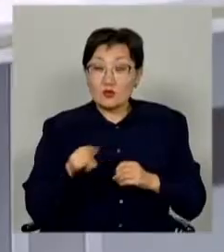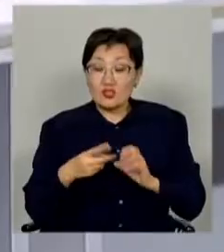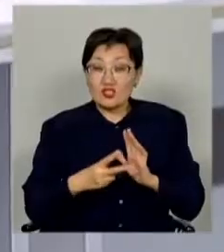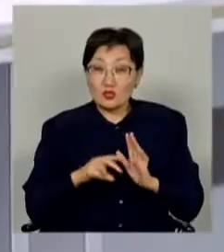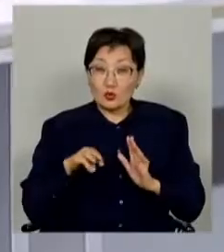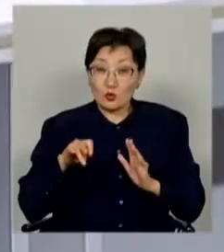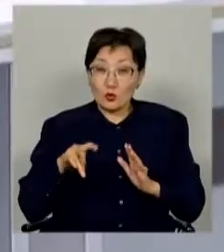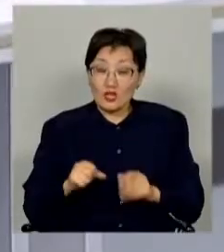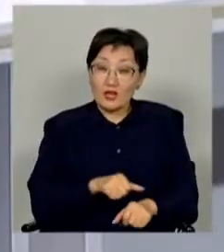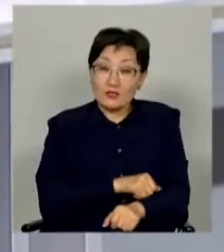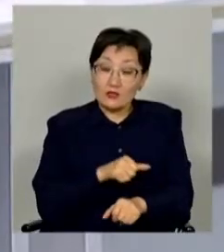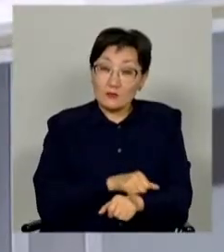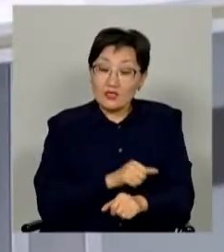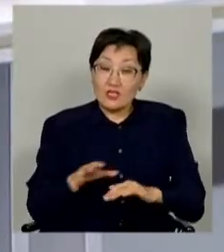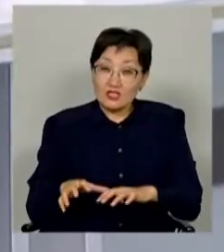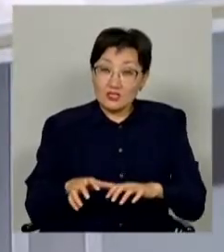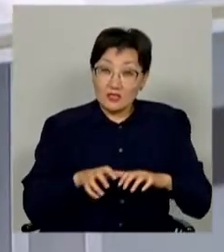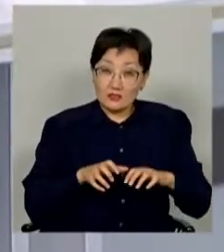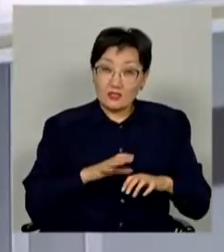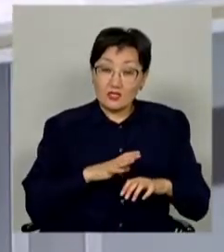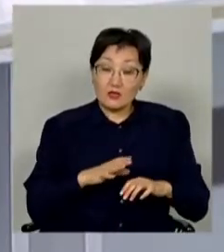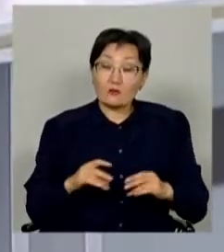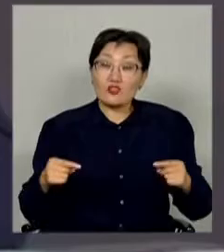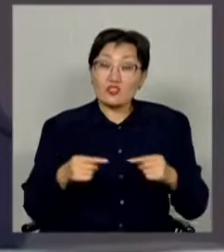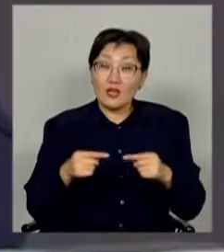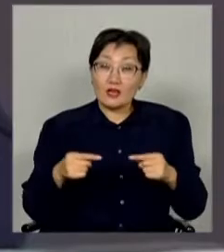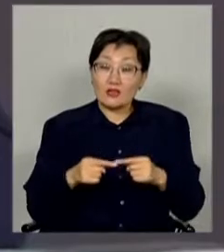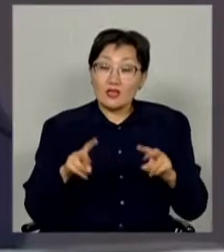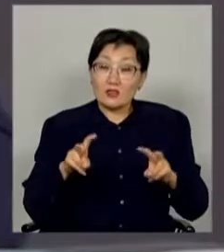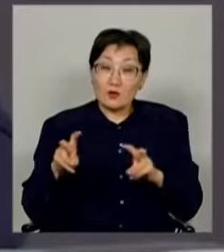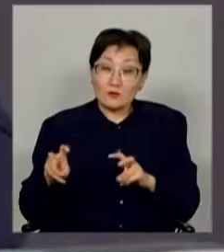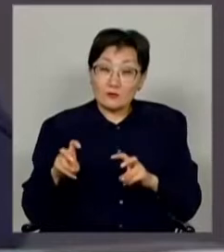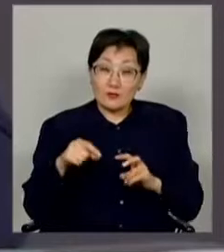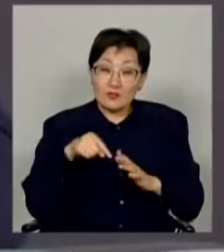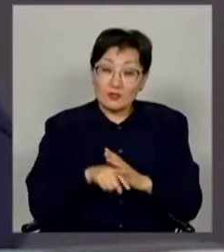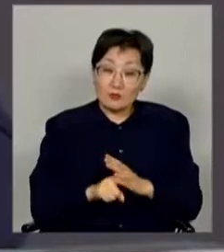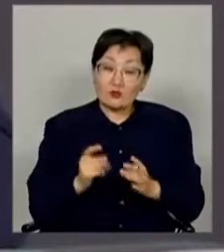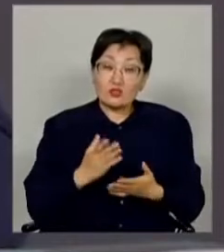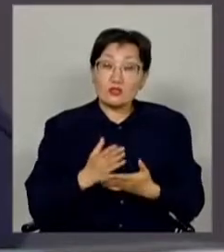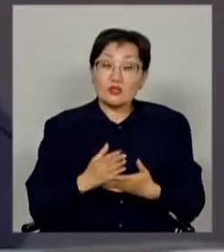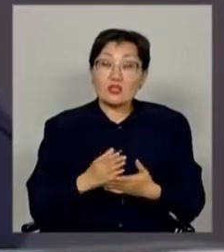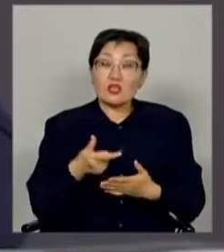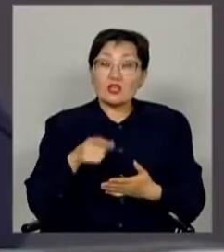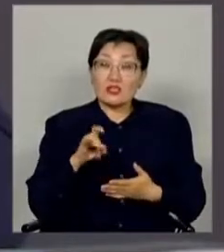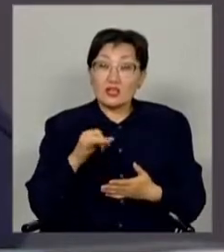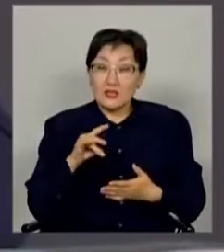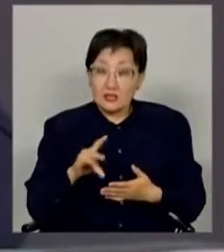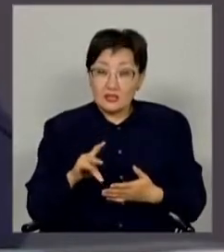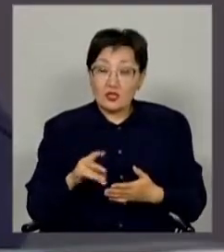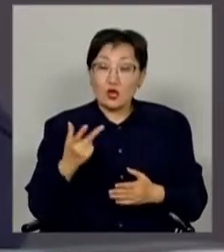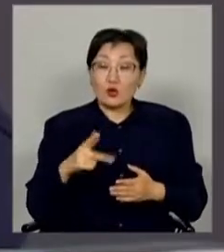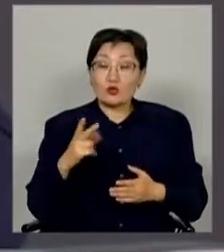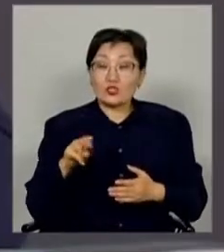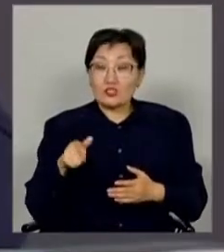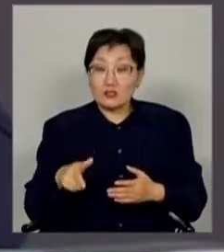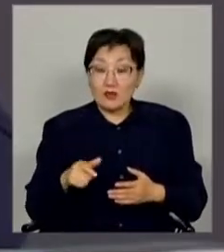тонна есірткі тәркіленді. Нақты түрлеріне келетін болсақ, героин 33